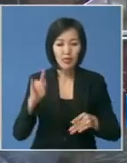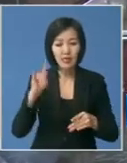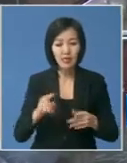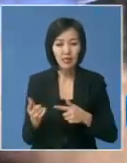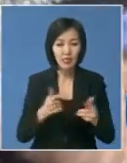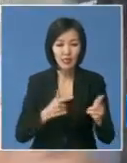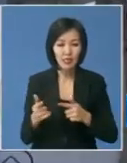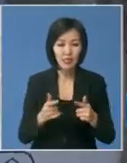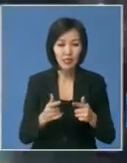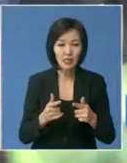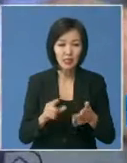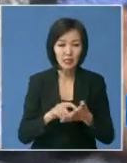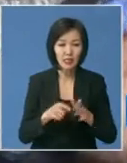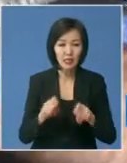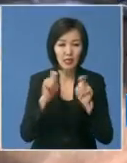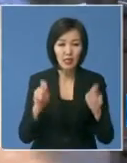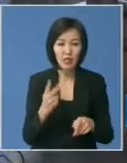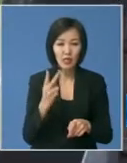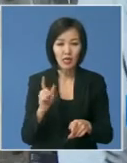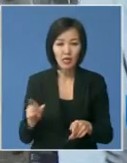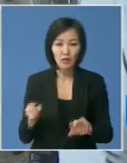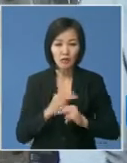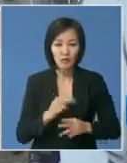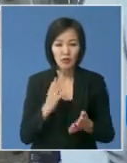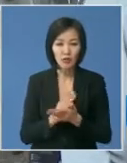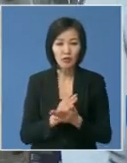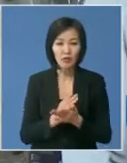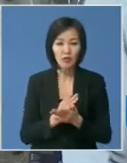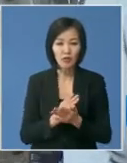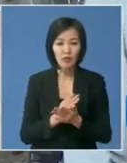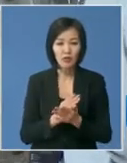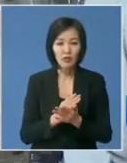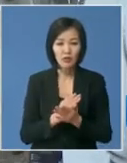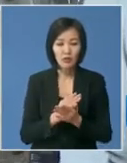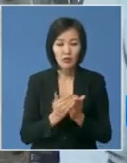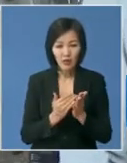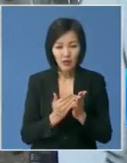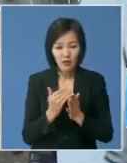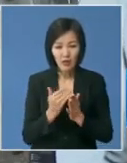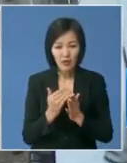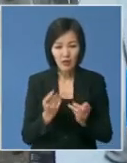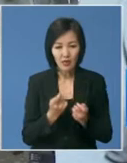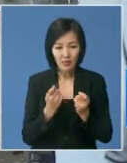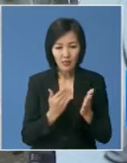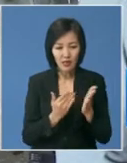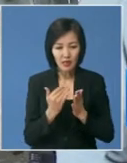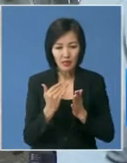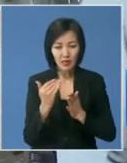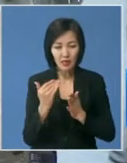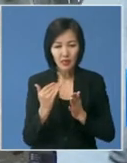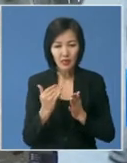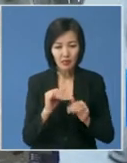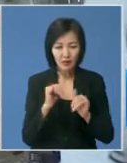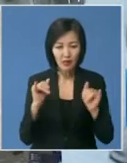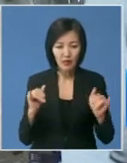кәсібін дөңгелетіп қана қоймай, екі адамды жұмыспен қамтып отыр. Потихоньку развиваем обороты. Тапсырыстарымызда жетерлік, жұмыстың қарқыны да артып